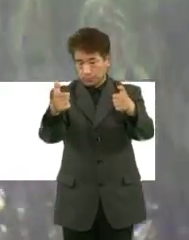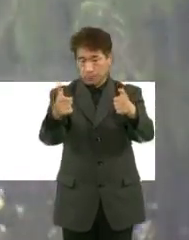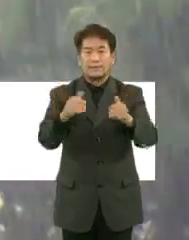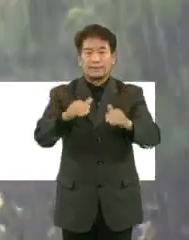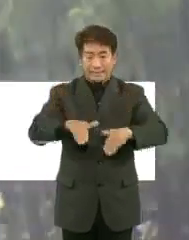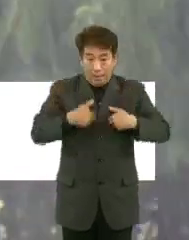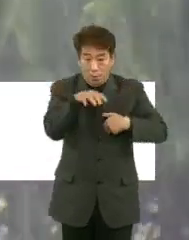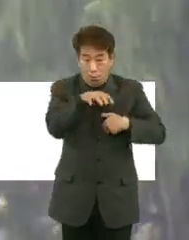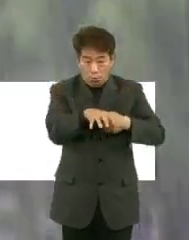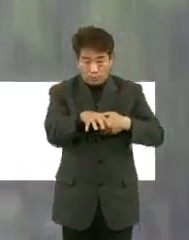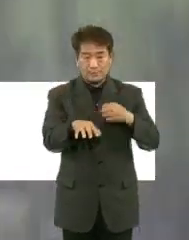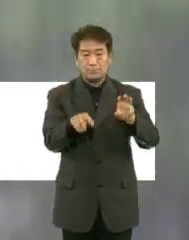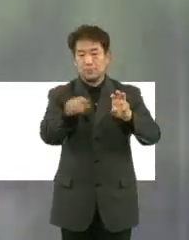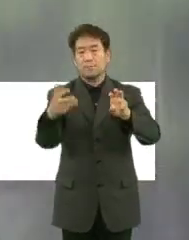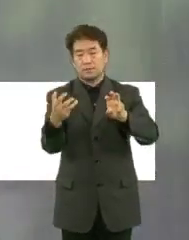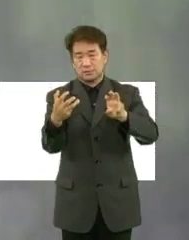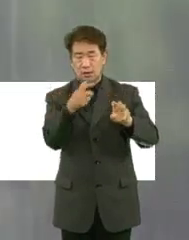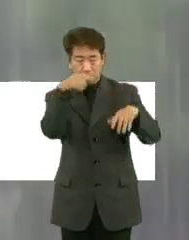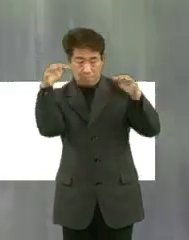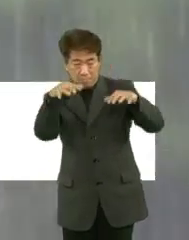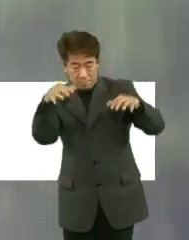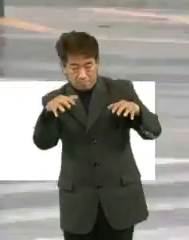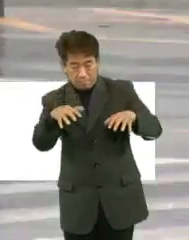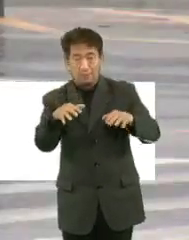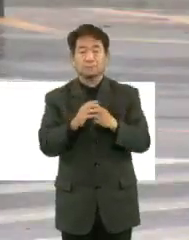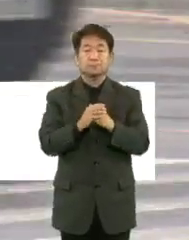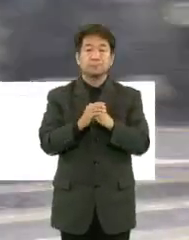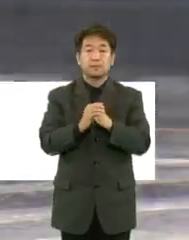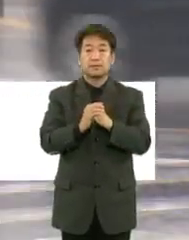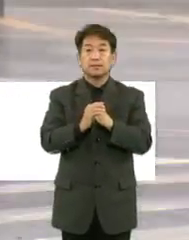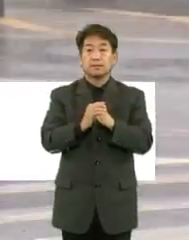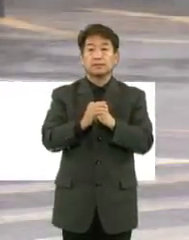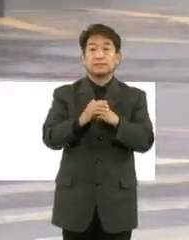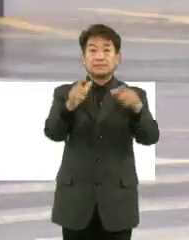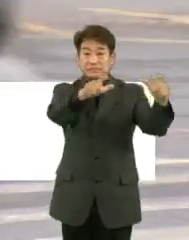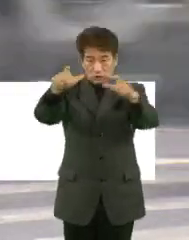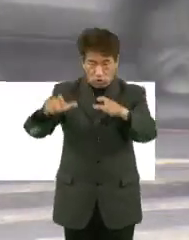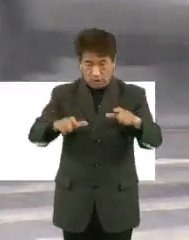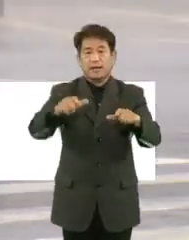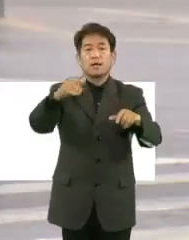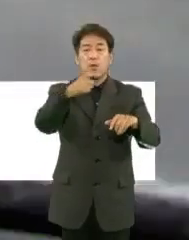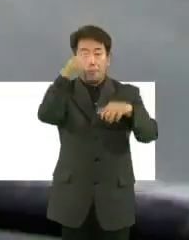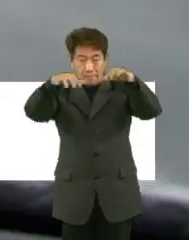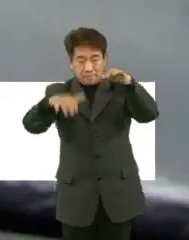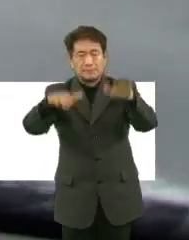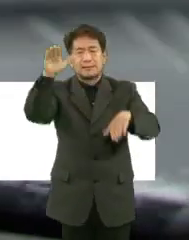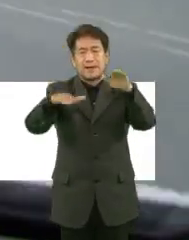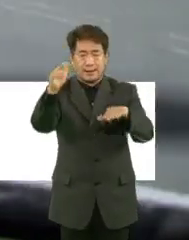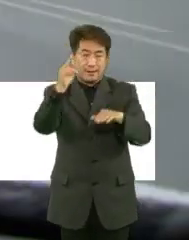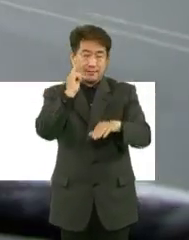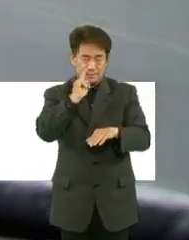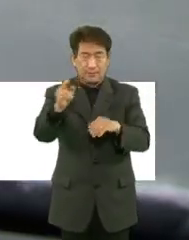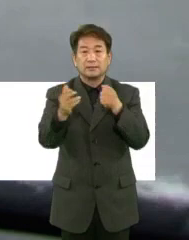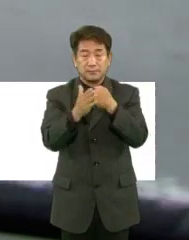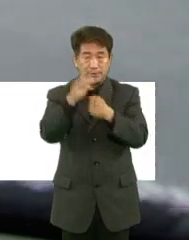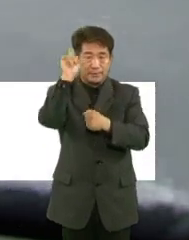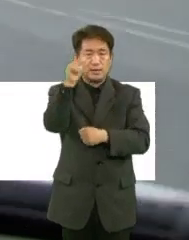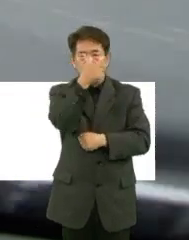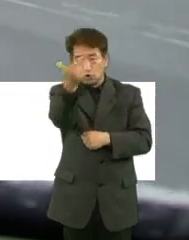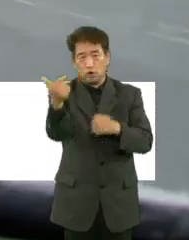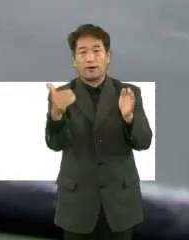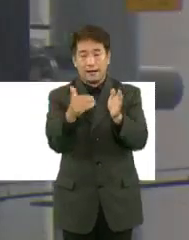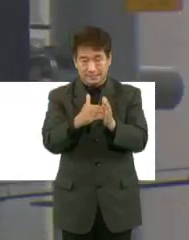30에서 80mm의 비가 더 올 걸로 예상됩니다. 기상청은 지역 간 강수량 차이가 매우 크고 내일 저녁까지